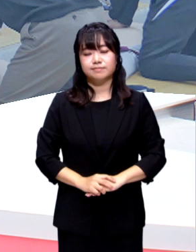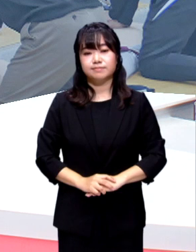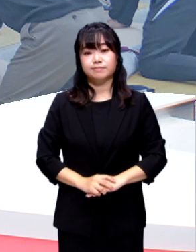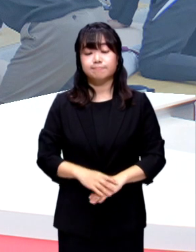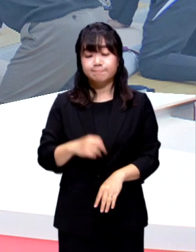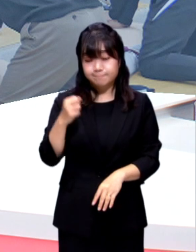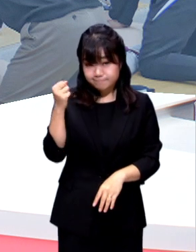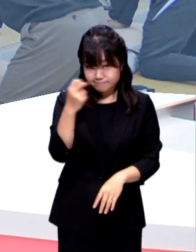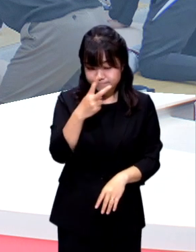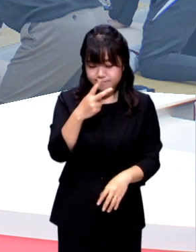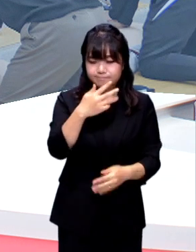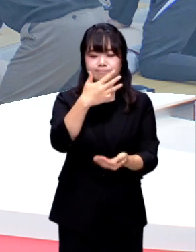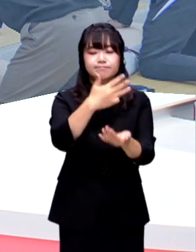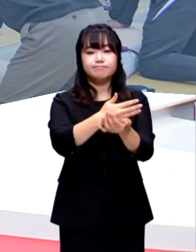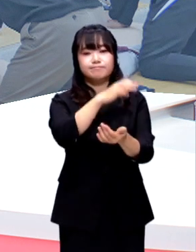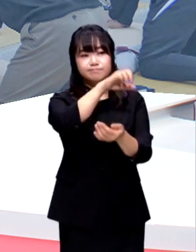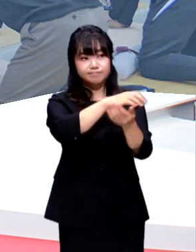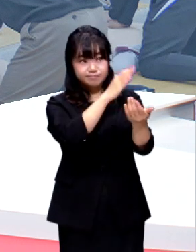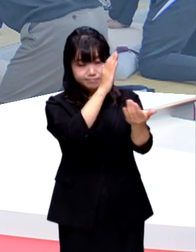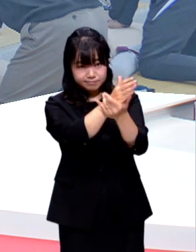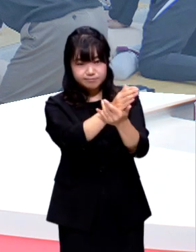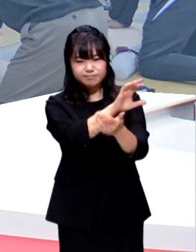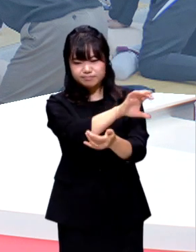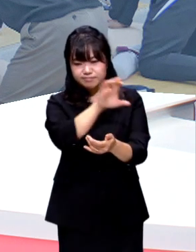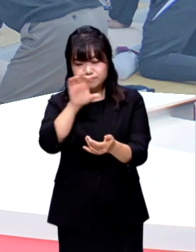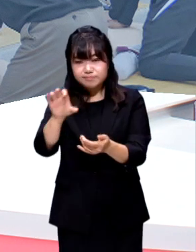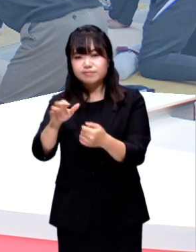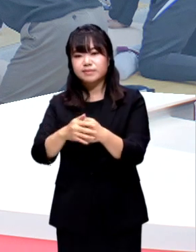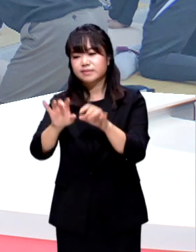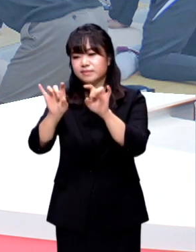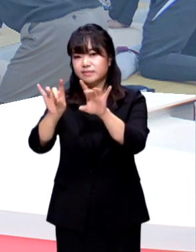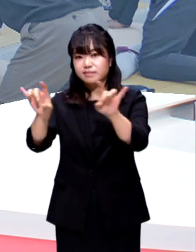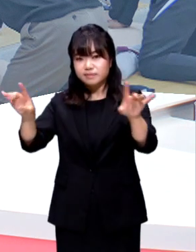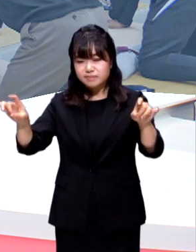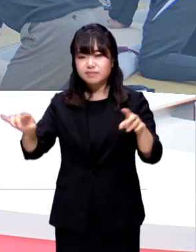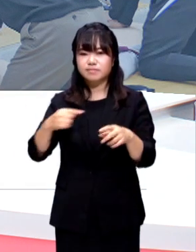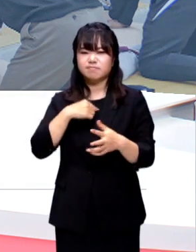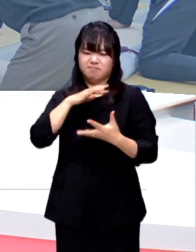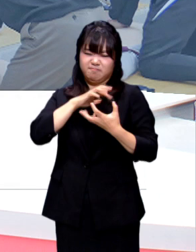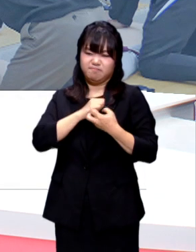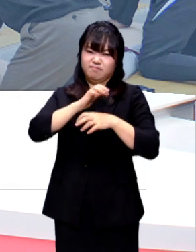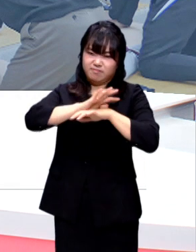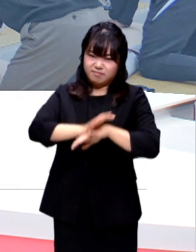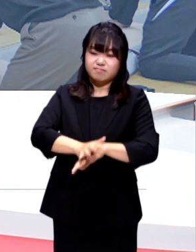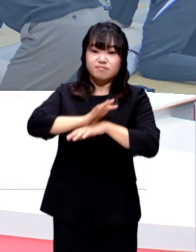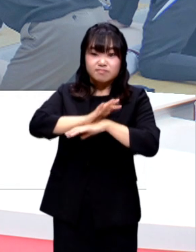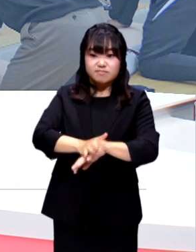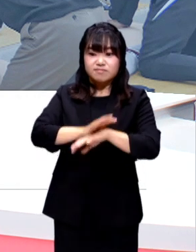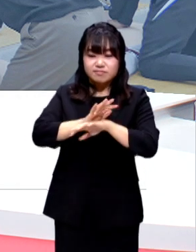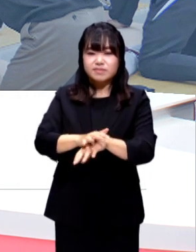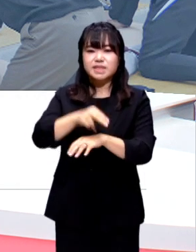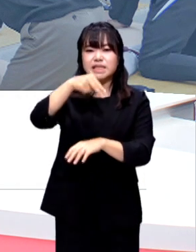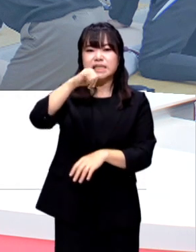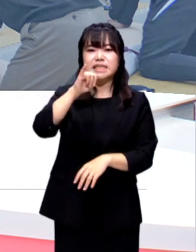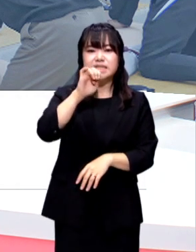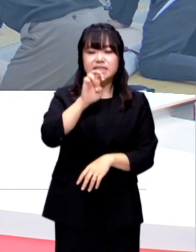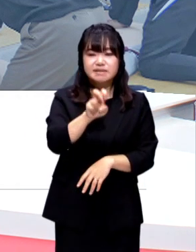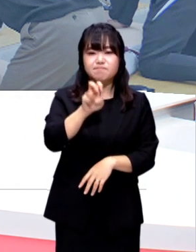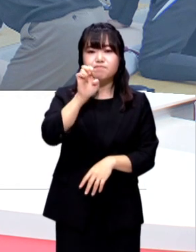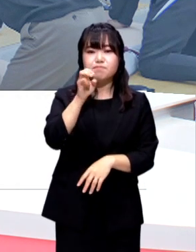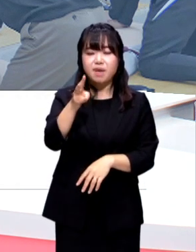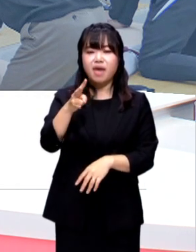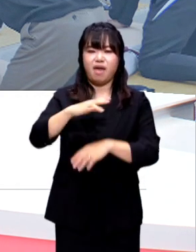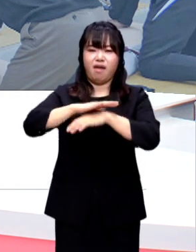네, 또 이태원 압사 참사를 계기로 자치구마다 심정지 환자의 생존율을 높이는 심폐소생술 교육에